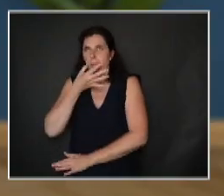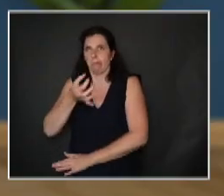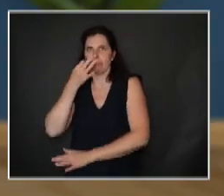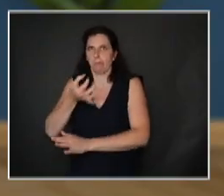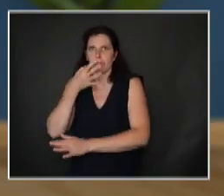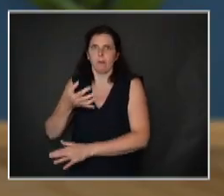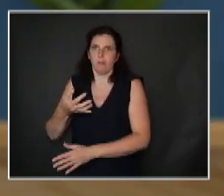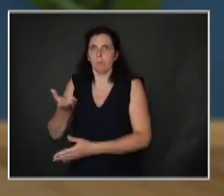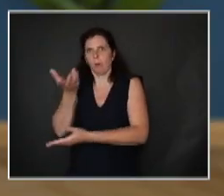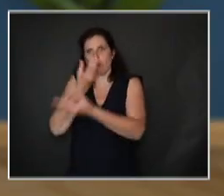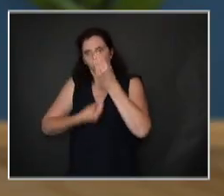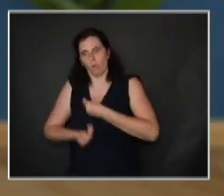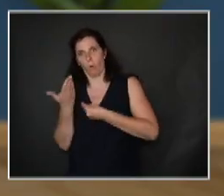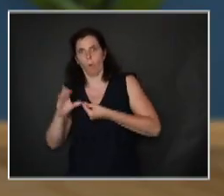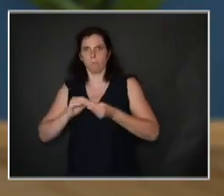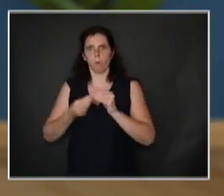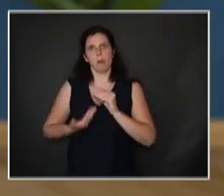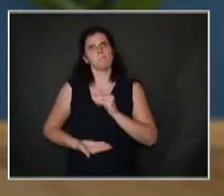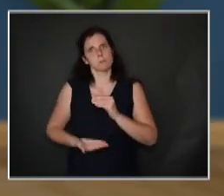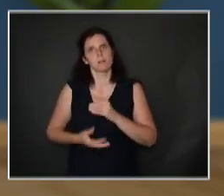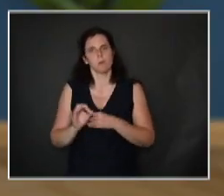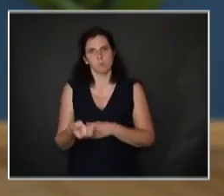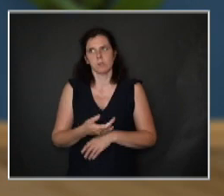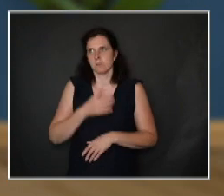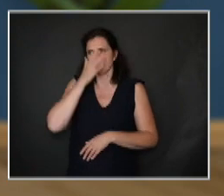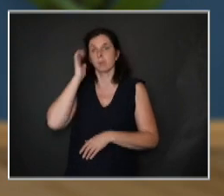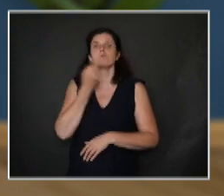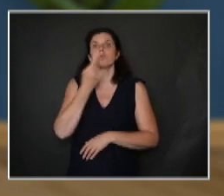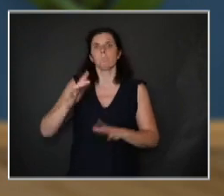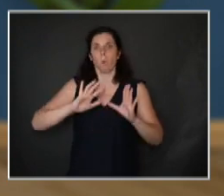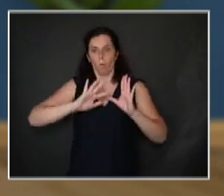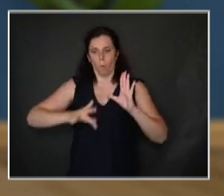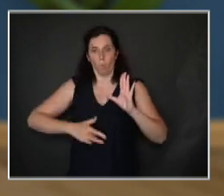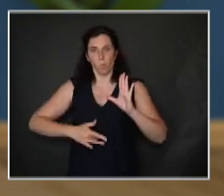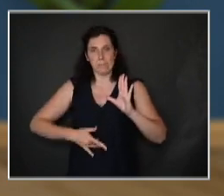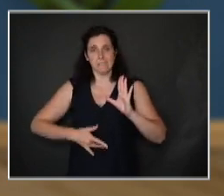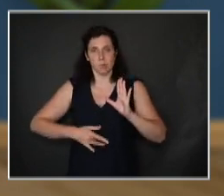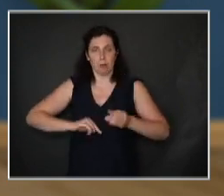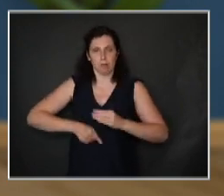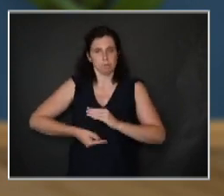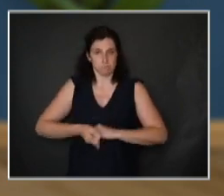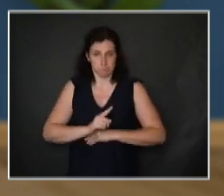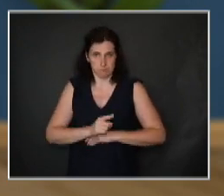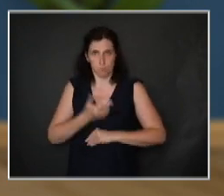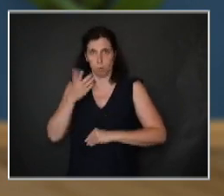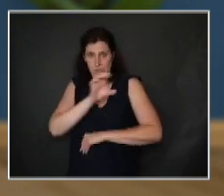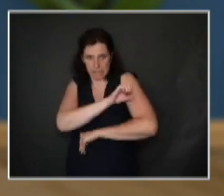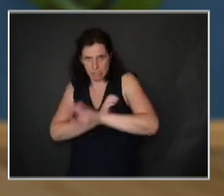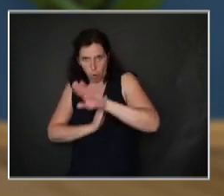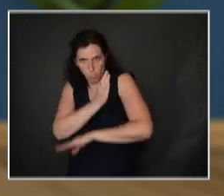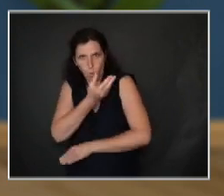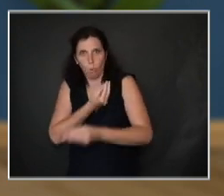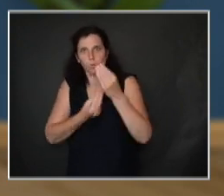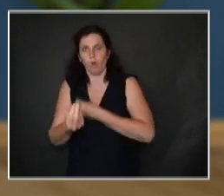tous les inconvénients qu'on connaît. Hein. Parce qu'il n'y a pas que les ulcères à l'estomac avec les anti-inflammatoires. Il y a les poussées d'hypertension, il